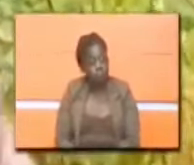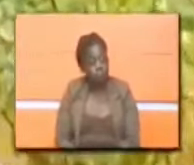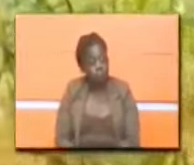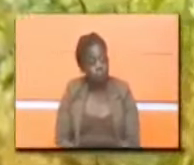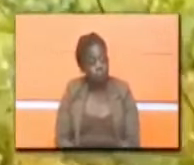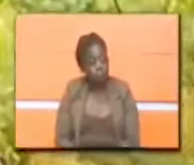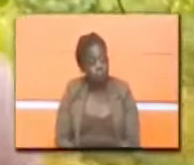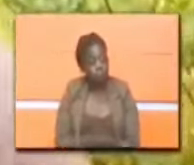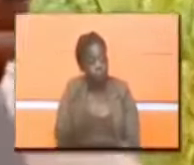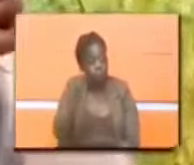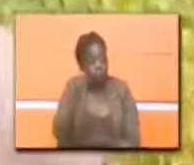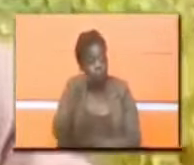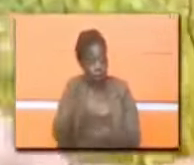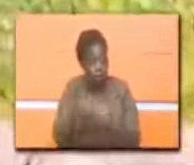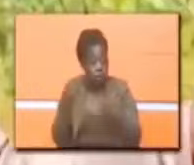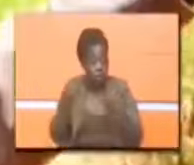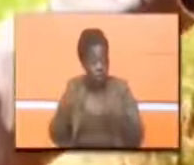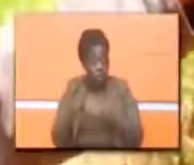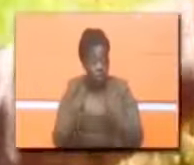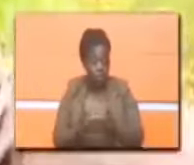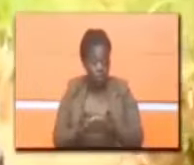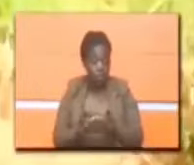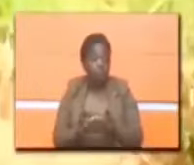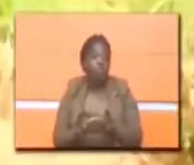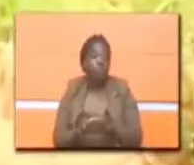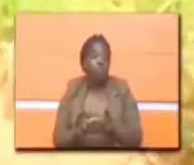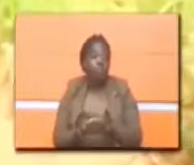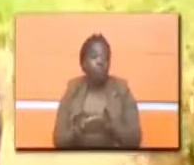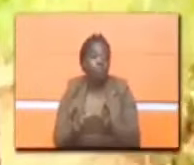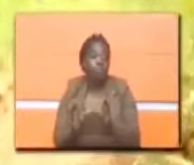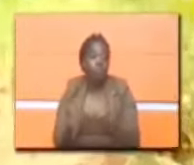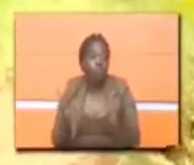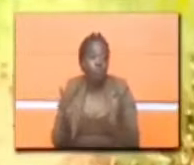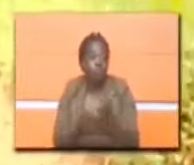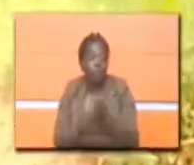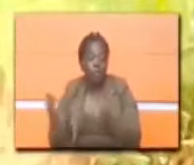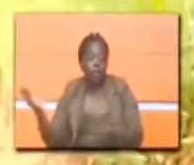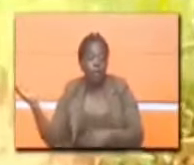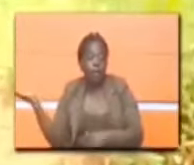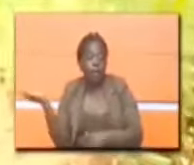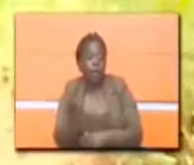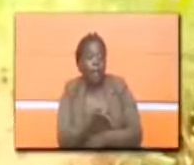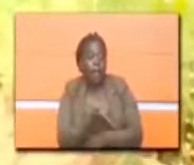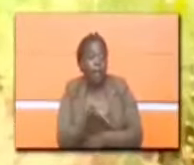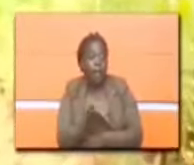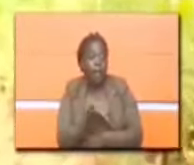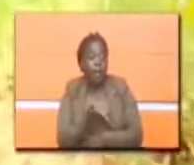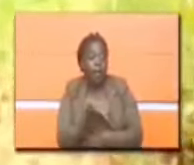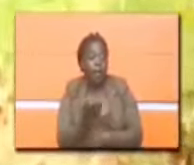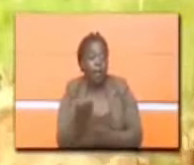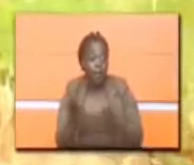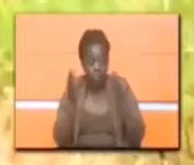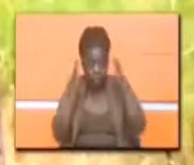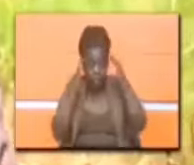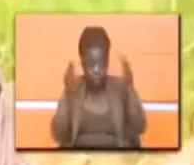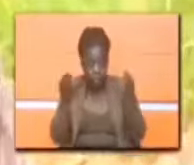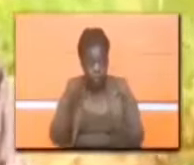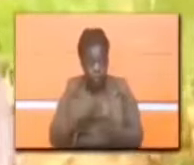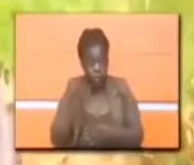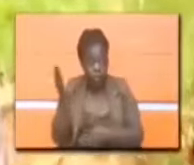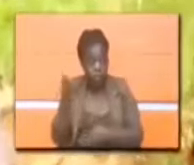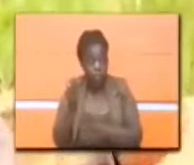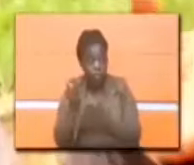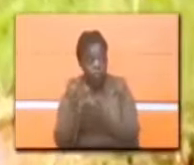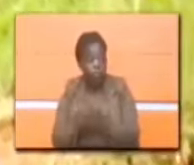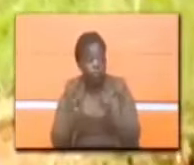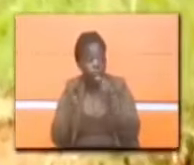Bwe batuuka kumpi ne piki ye ne bagipuusha. Bwe yajja ye jambiya bwati. Ffe twali tetumanyi nga yina ne jambiya kubanga ffe